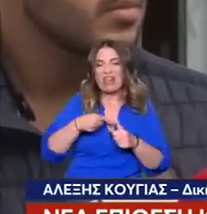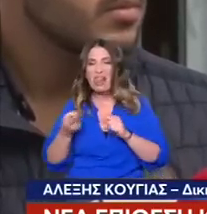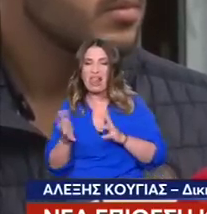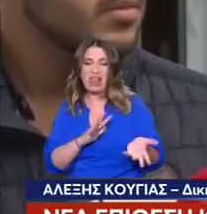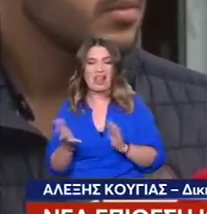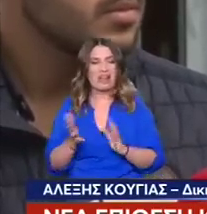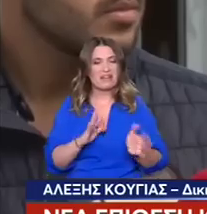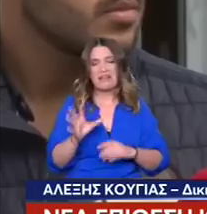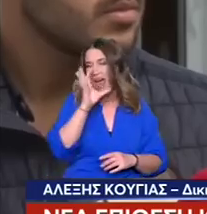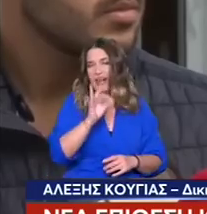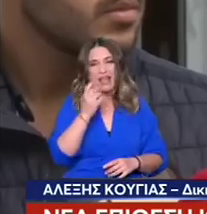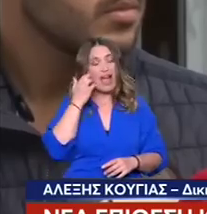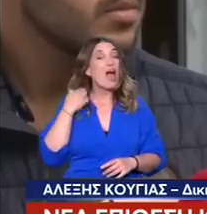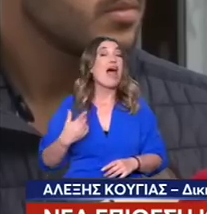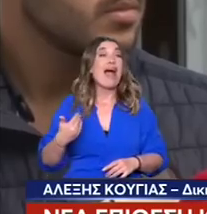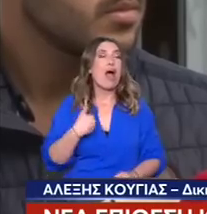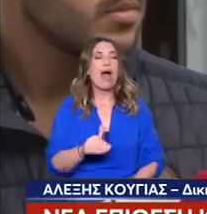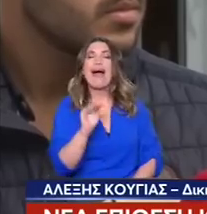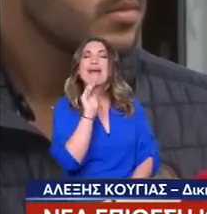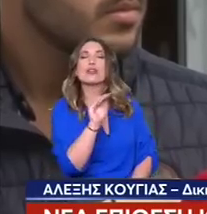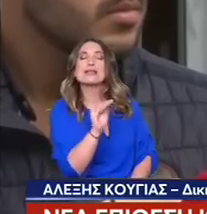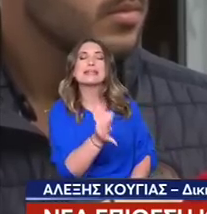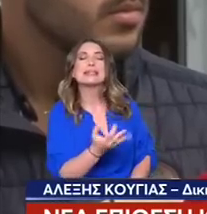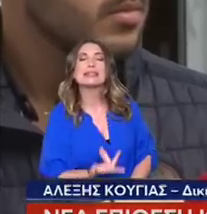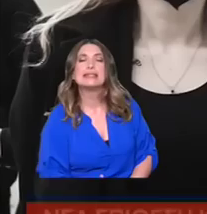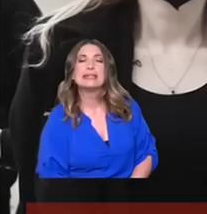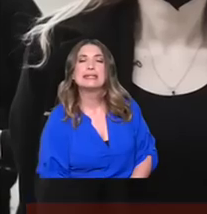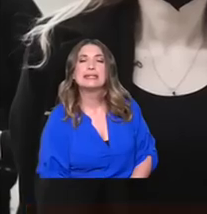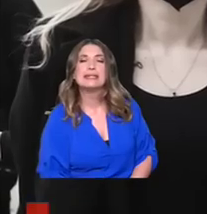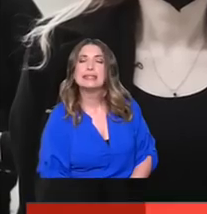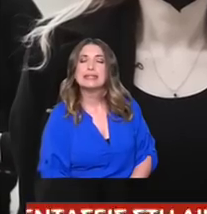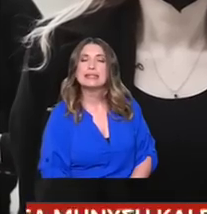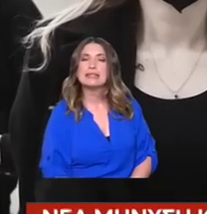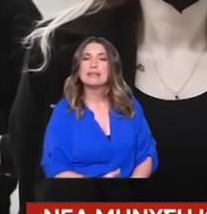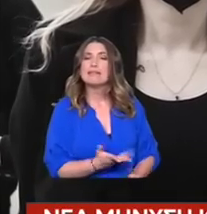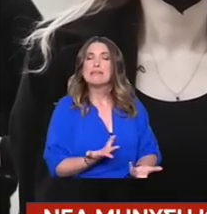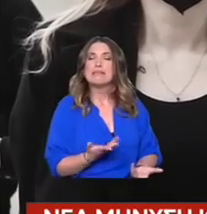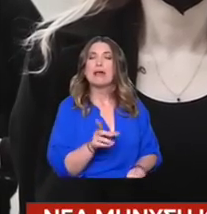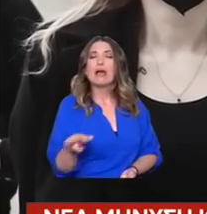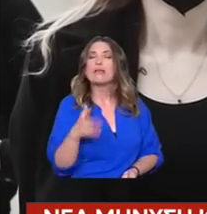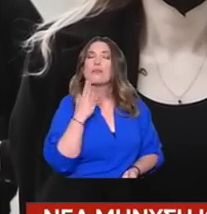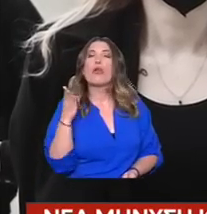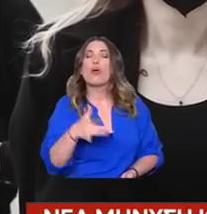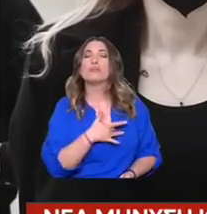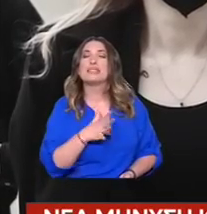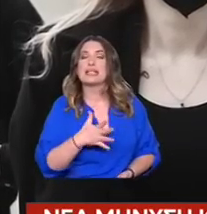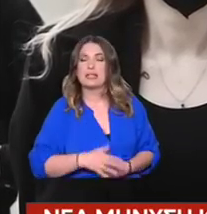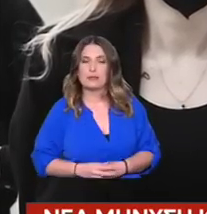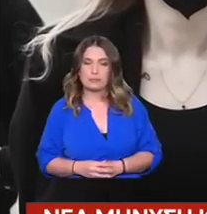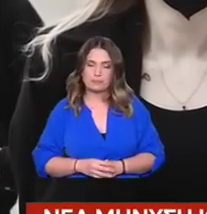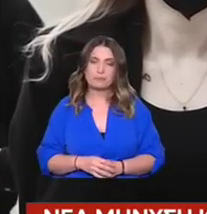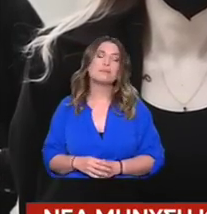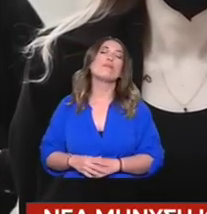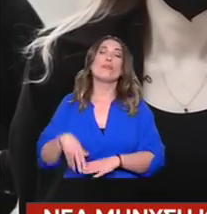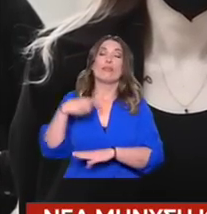εκτός λογικής η ερώτηση που του έκανε χθες αν έχει επισκεφτεί ποτέ ψυχίατρο. Η πολύκροτη δίκη συνεχίζεται, οι γονείς των τριών αδικοχαμένων